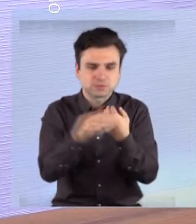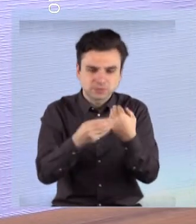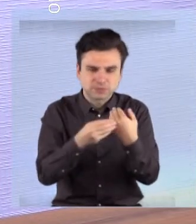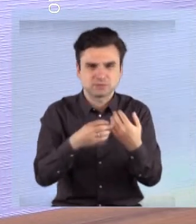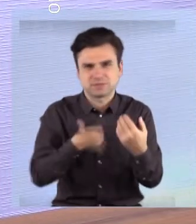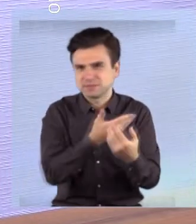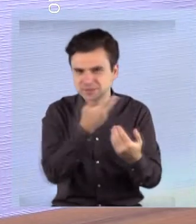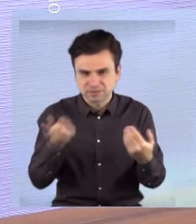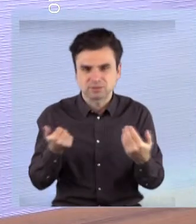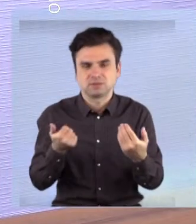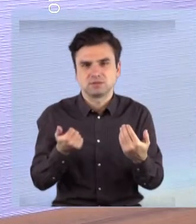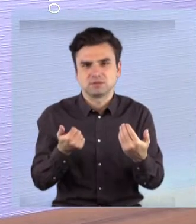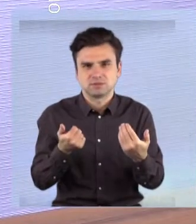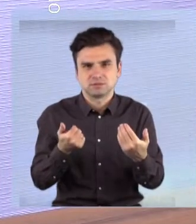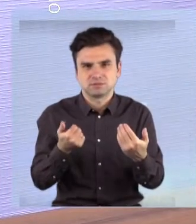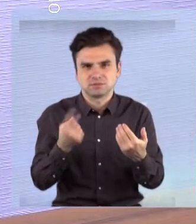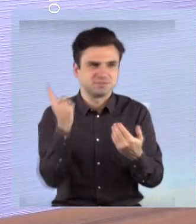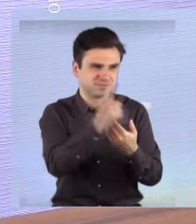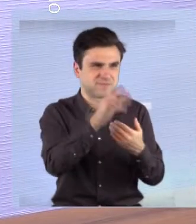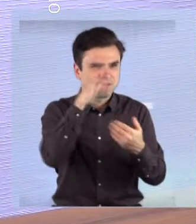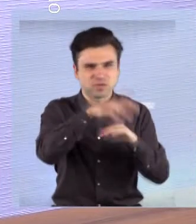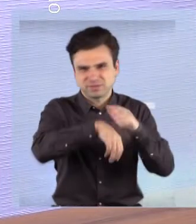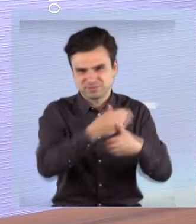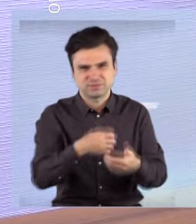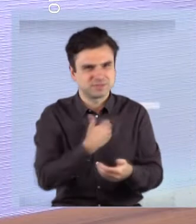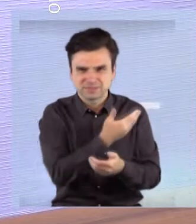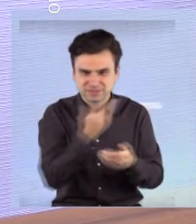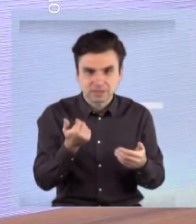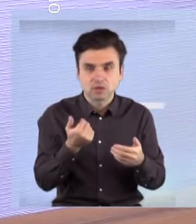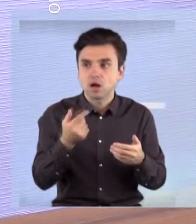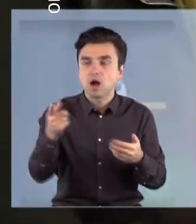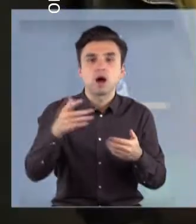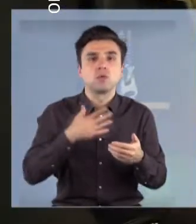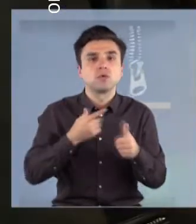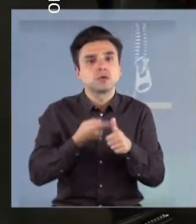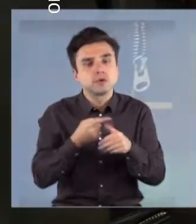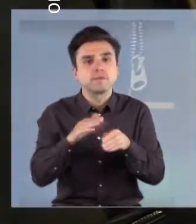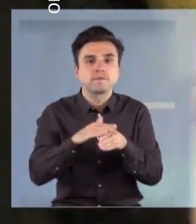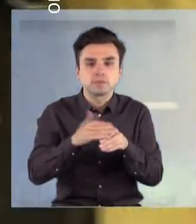що будь-яка тварина вона повинна мати відповідні ветеринарний паспорт, ветеринарне свідоцтво. У